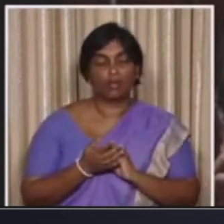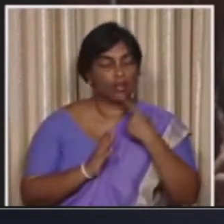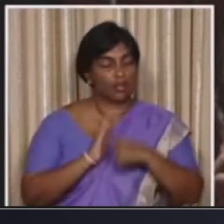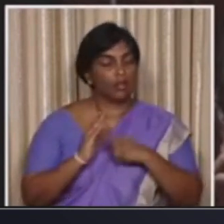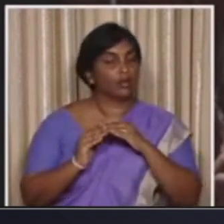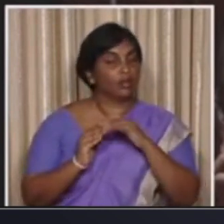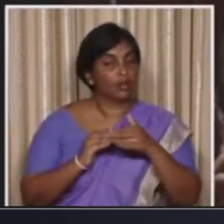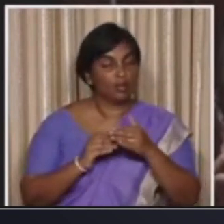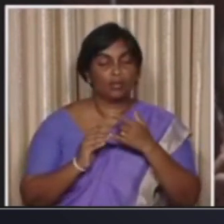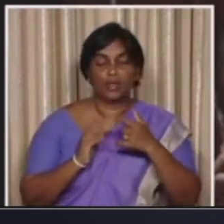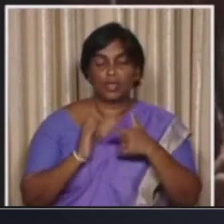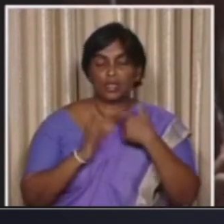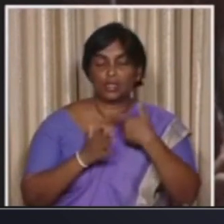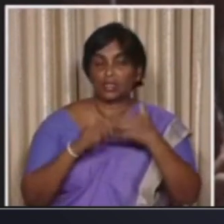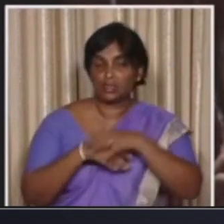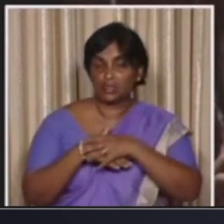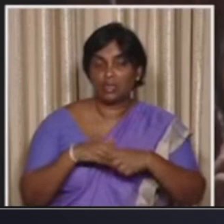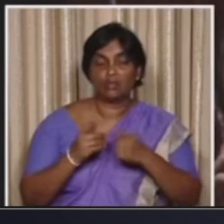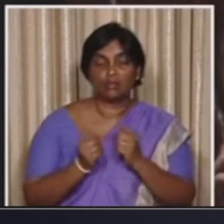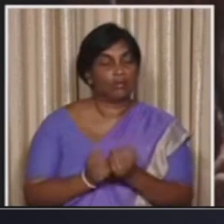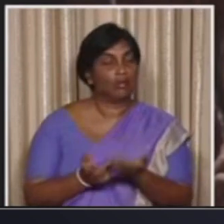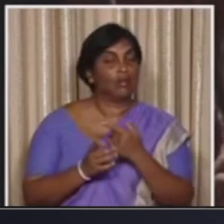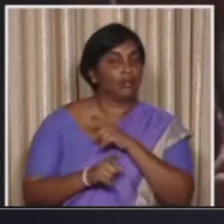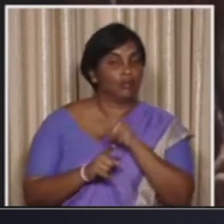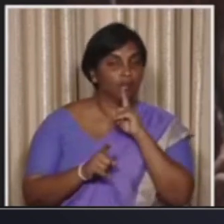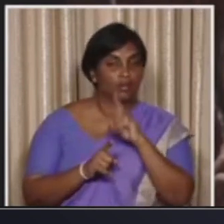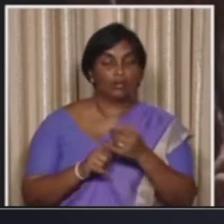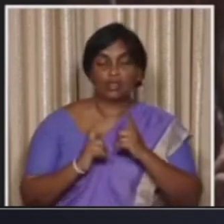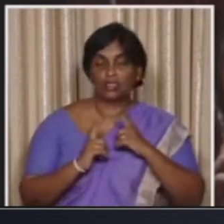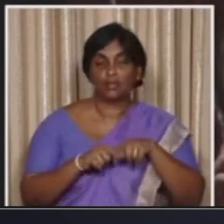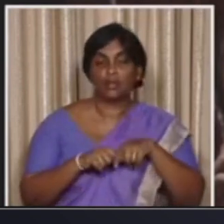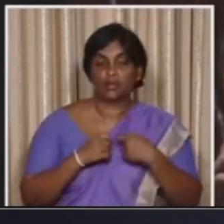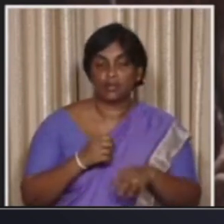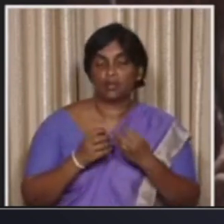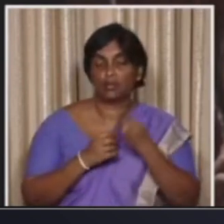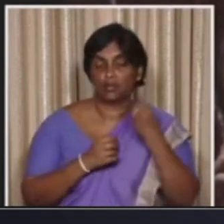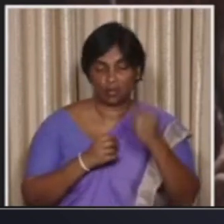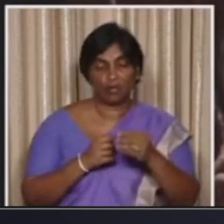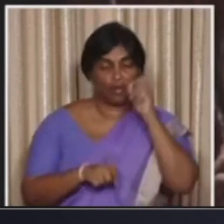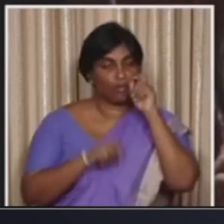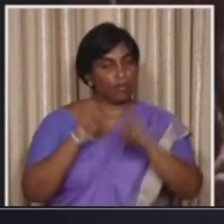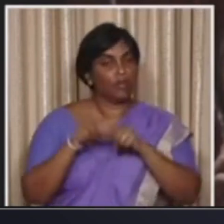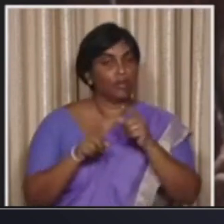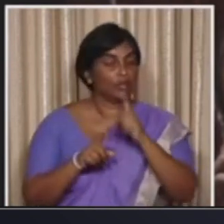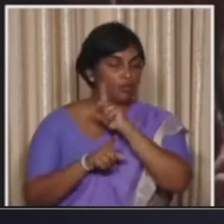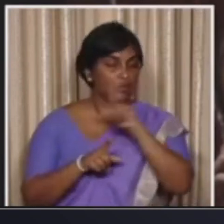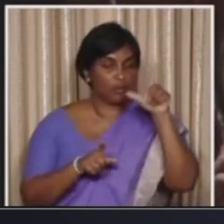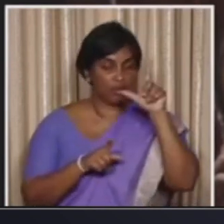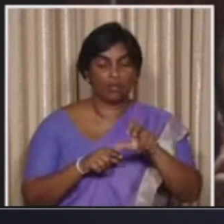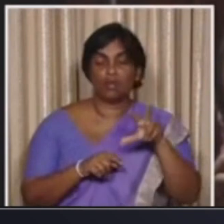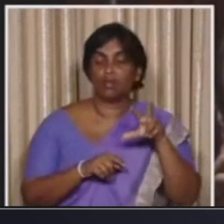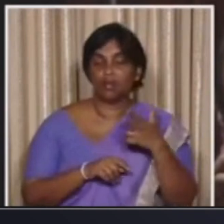රටගම මේ ජාති අන්දන්ට නේද මෙයා කියනවා ජීවන වියදම් දීම නවත් දෙනවලු සේවකයන්ට